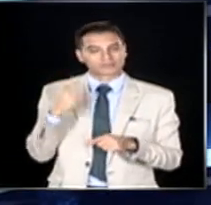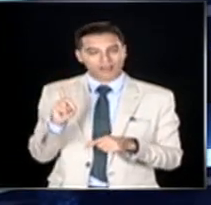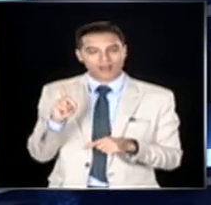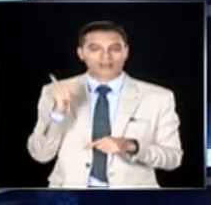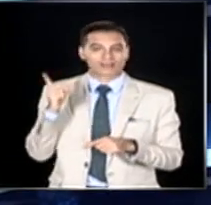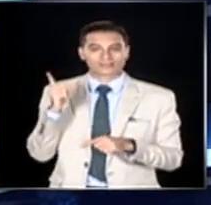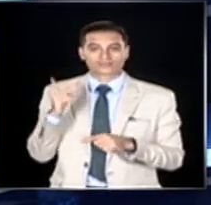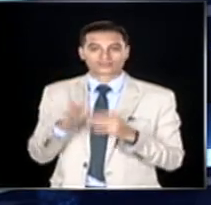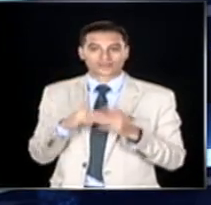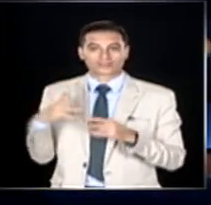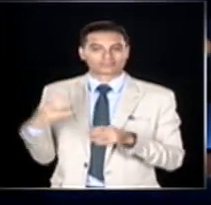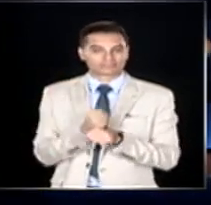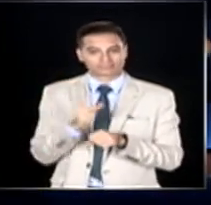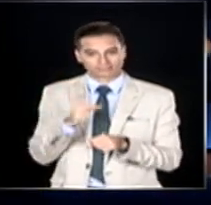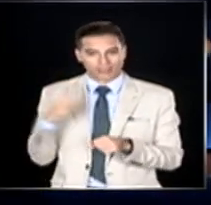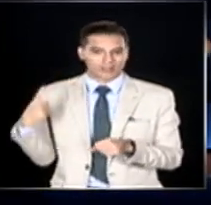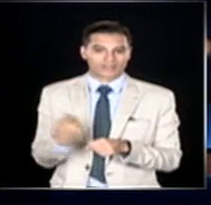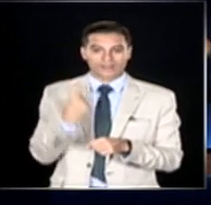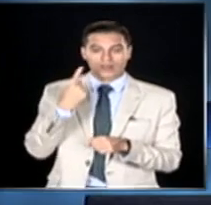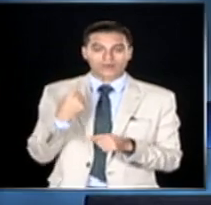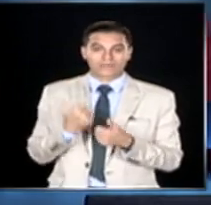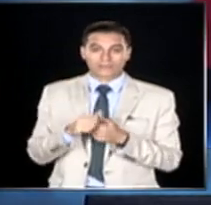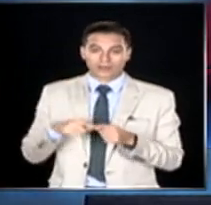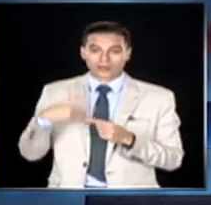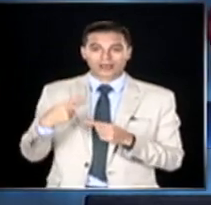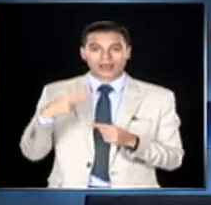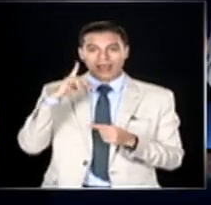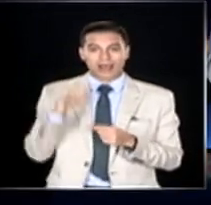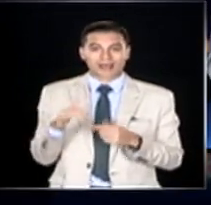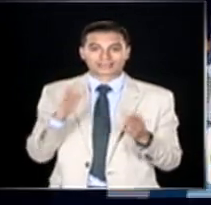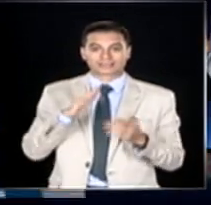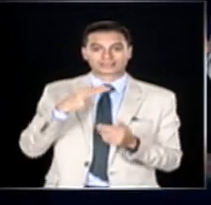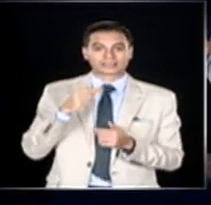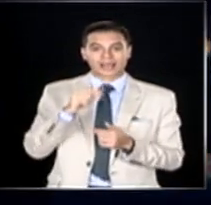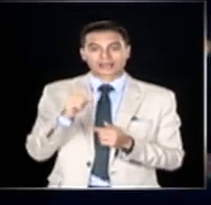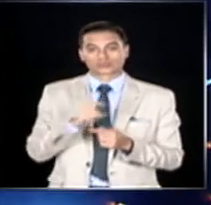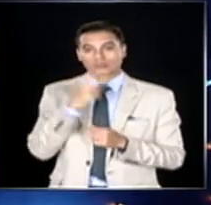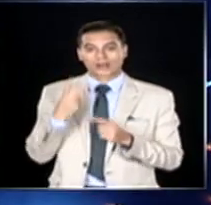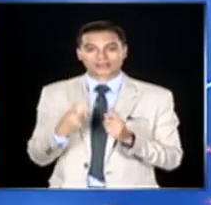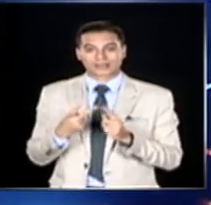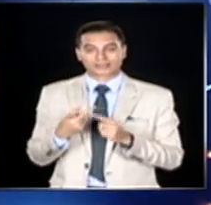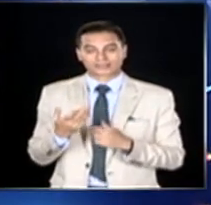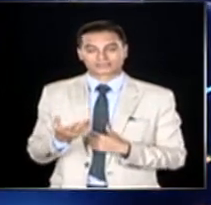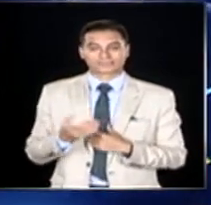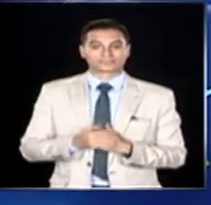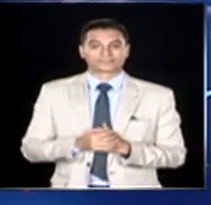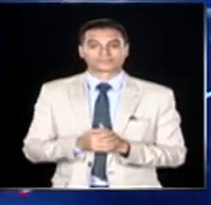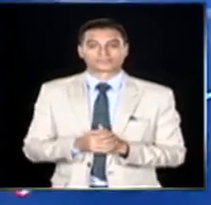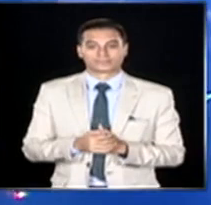علي وسعد ساعدوا علي، والسؤال اللي جاي مش قدرات ذهنية. السؤال التاني